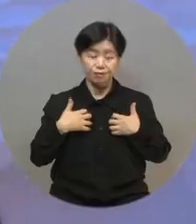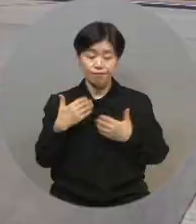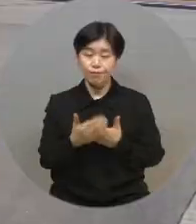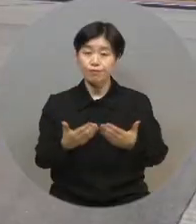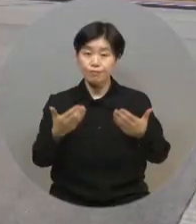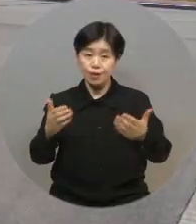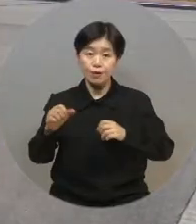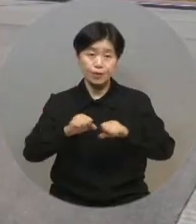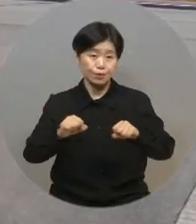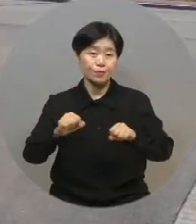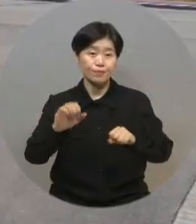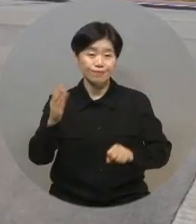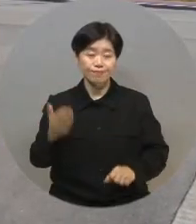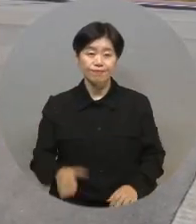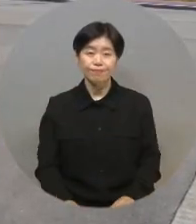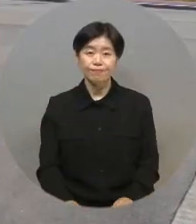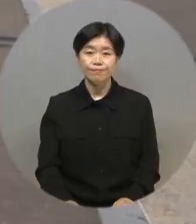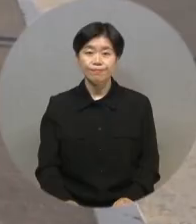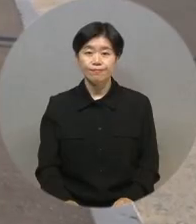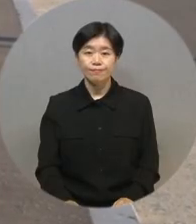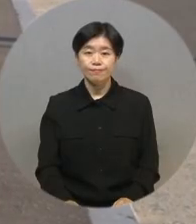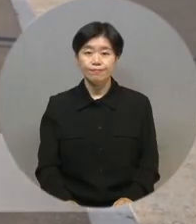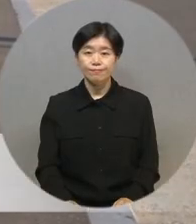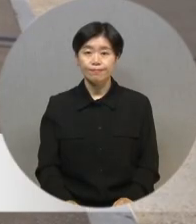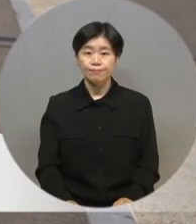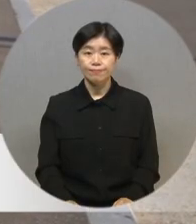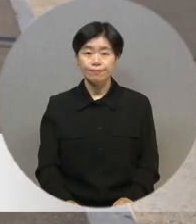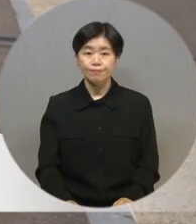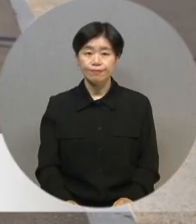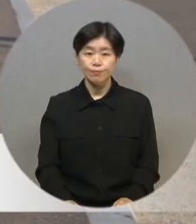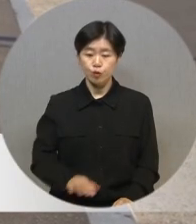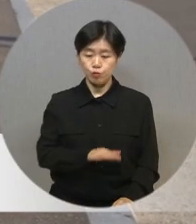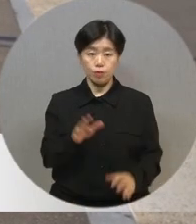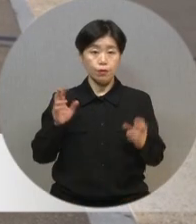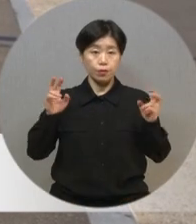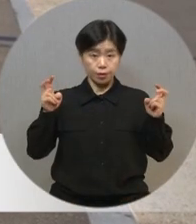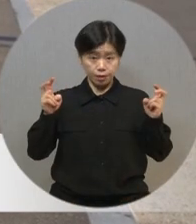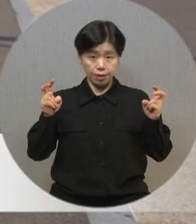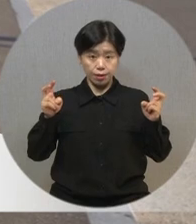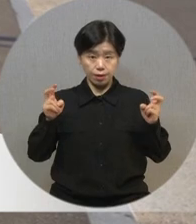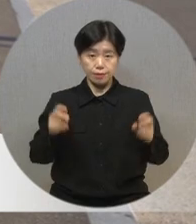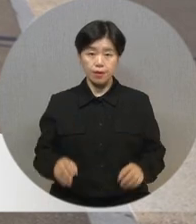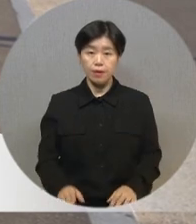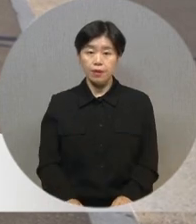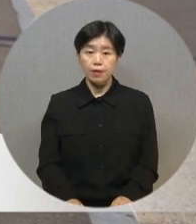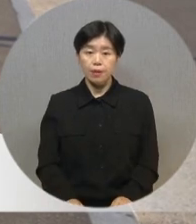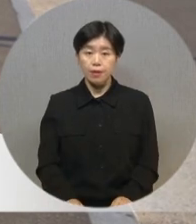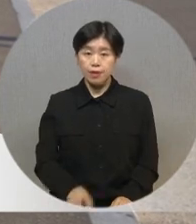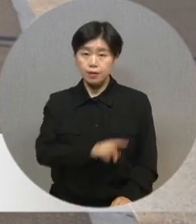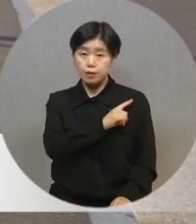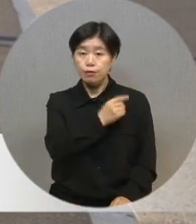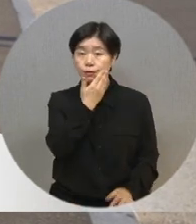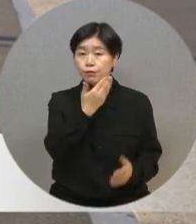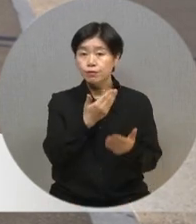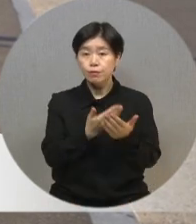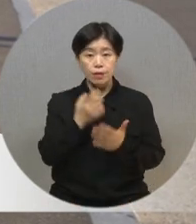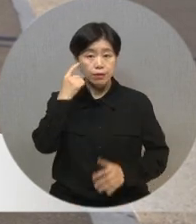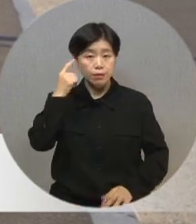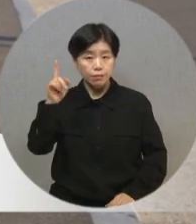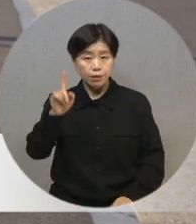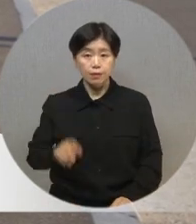활동의 시간이 되었습니다. 예, 저희 회사 기업의 이제 가장 중요한